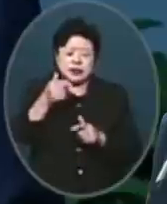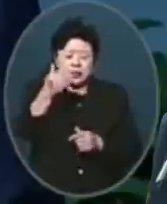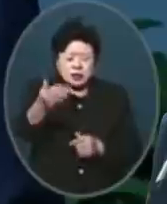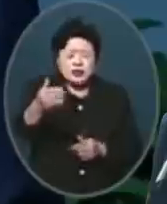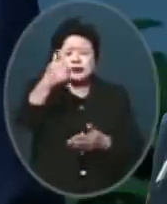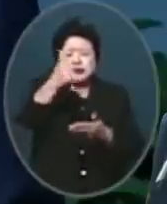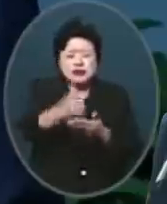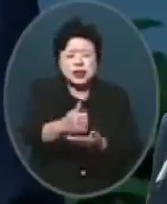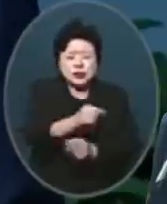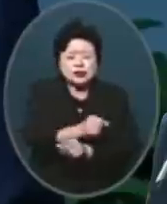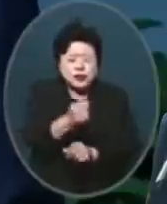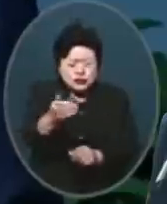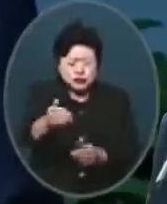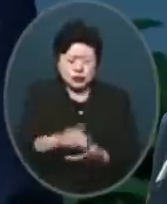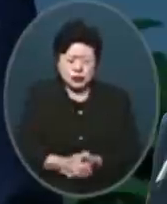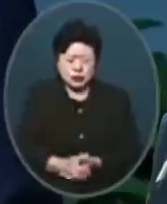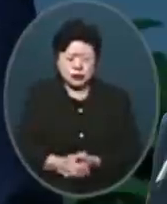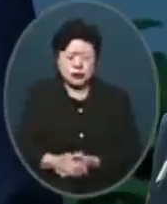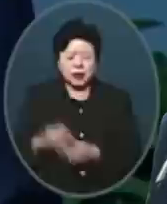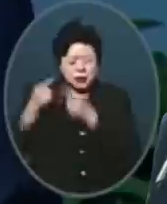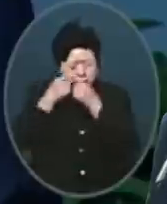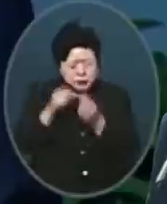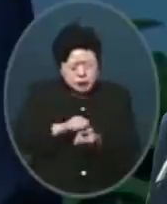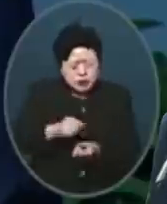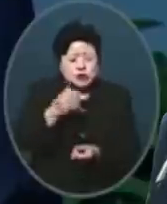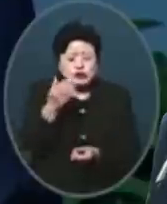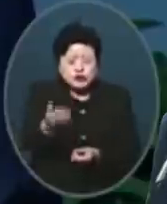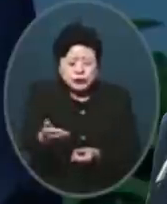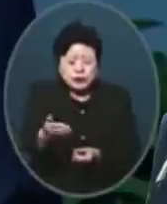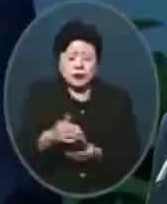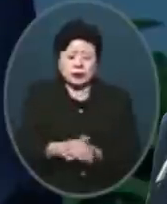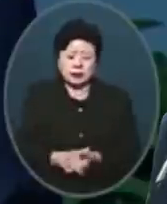여러분의 죄를 용서하시고 허물을 씻어주시고